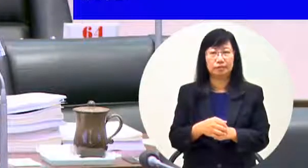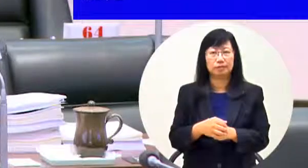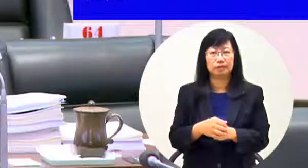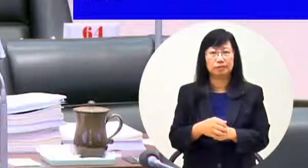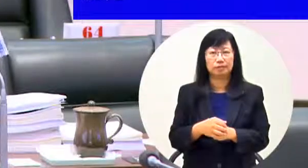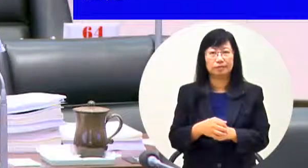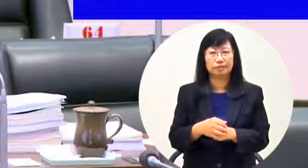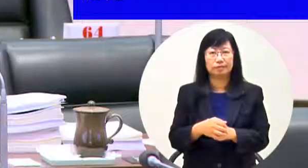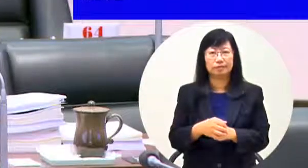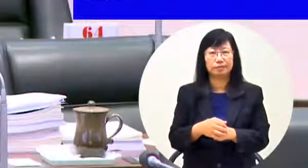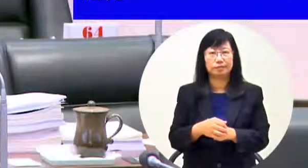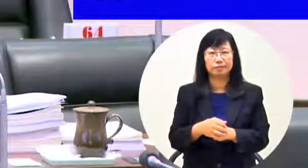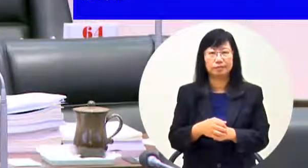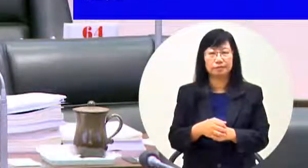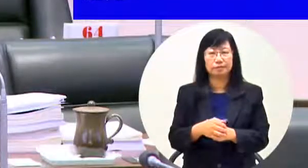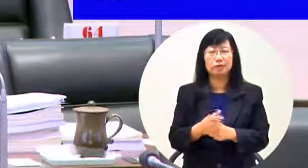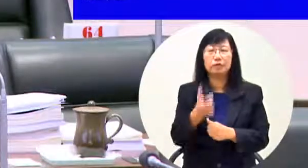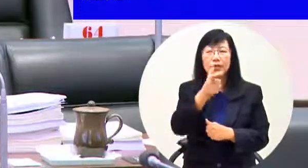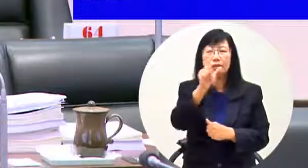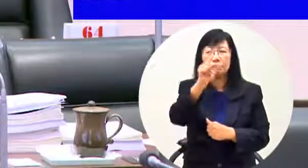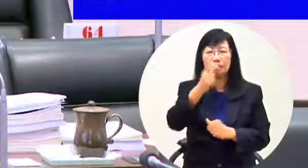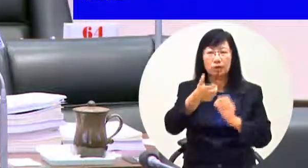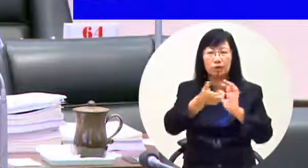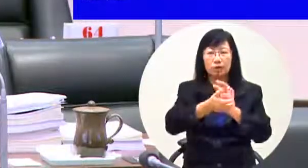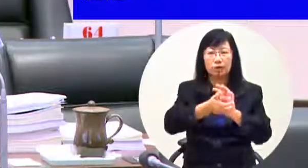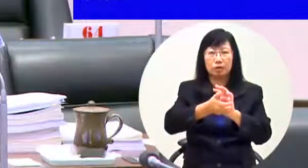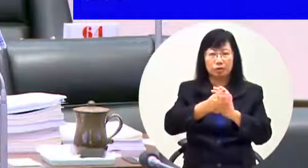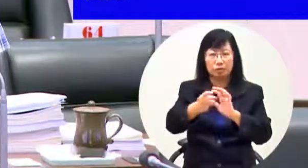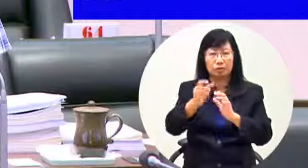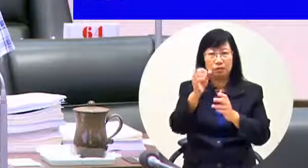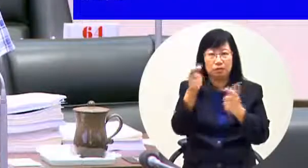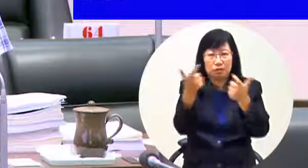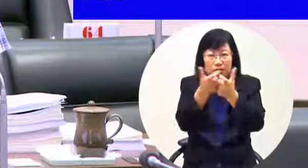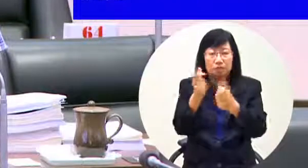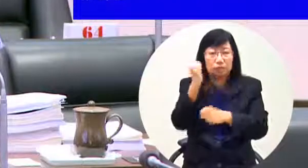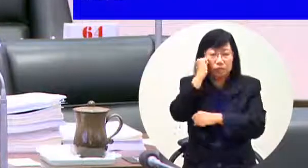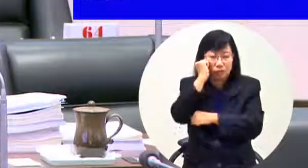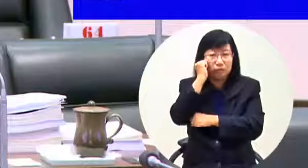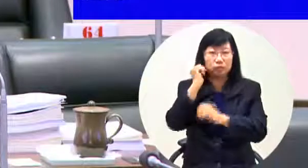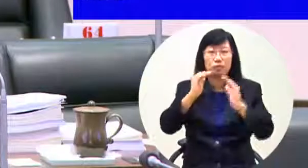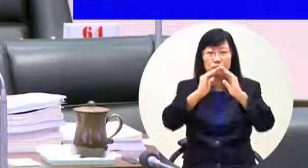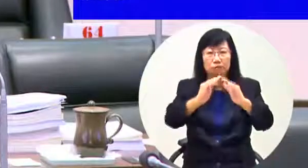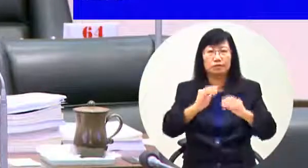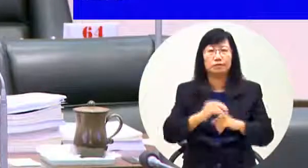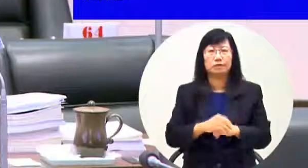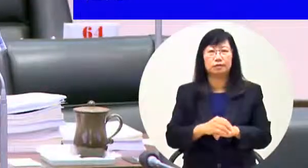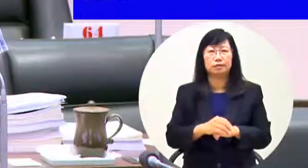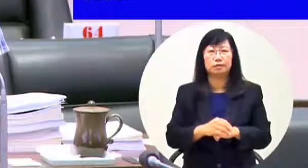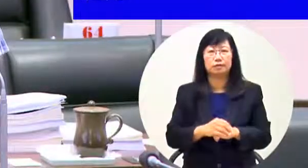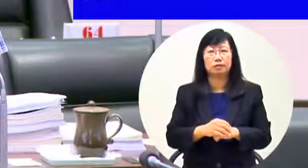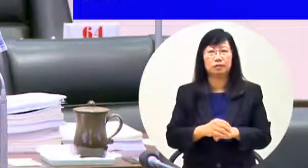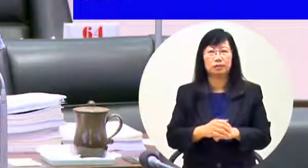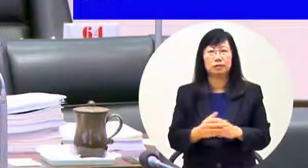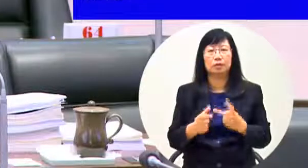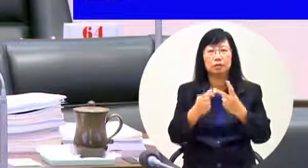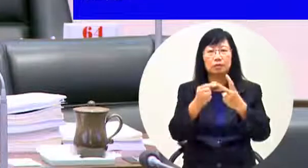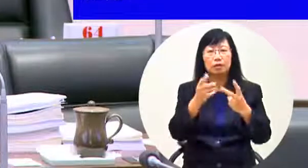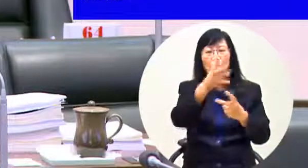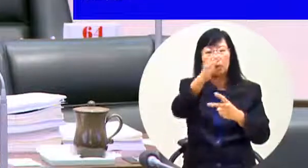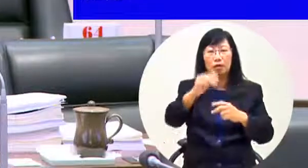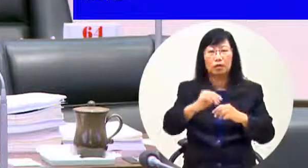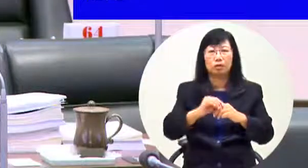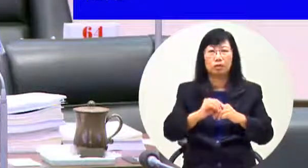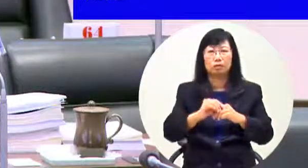的城市，我们是友善的城市。啊，你要看哈，安尼电扶梯设计实在无啥友善啊，无啥宜居，不怎